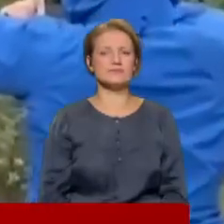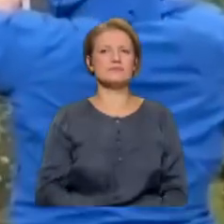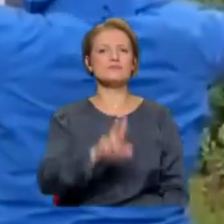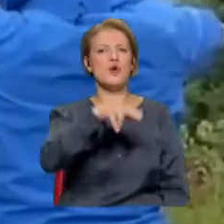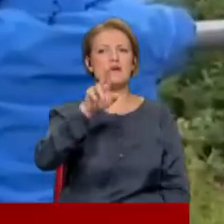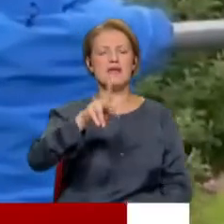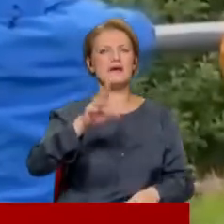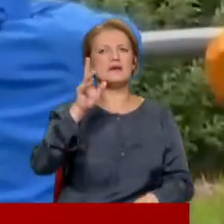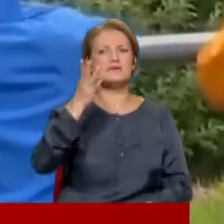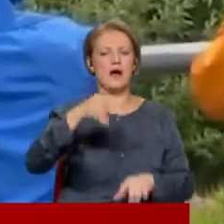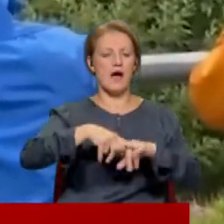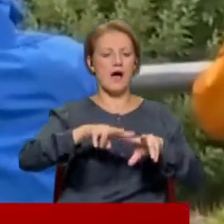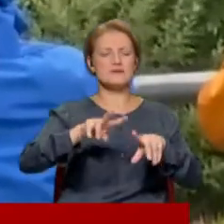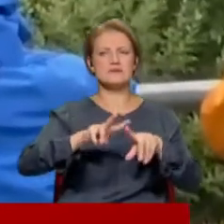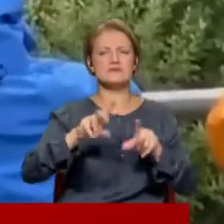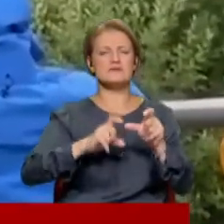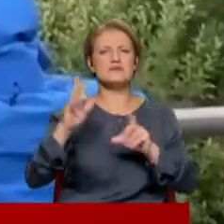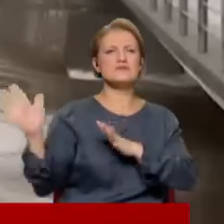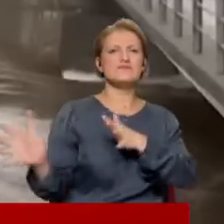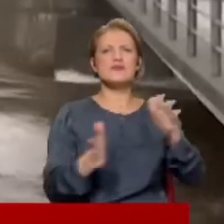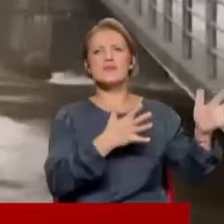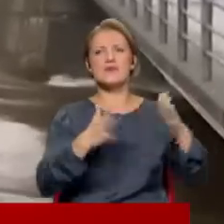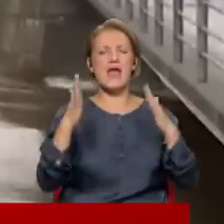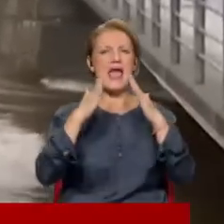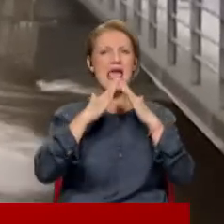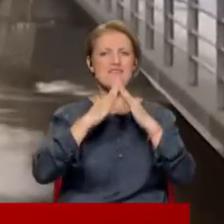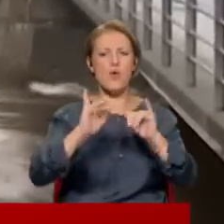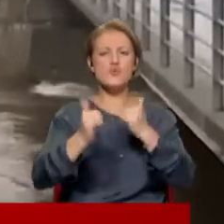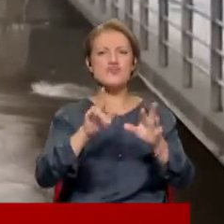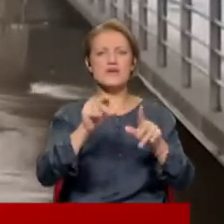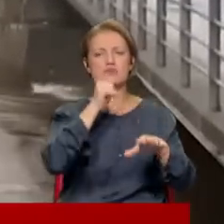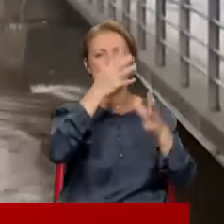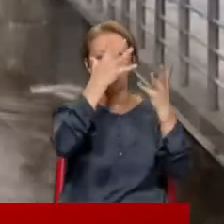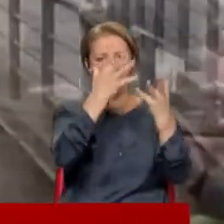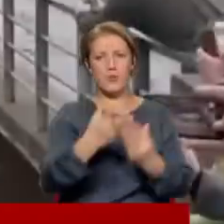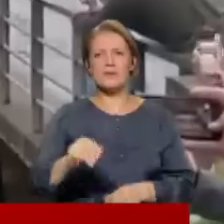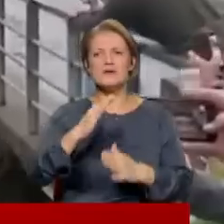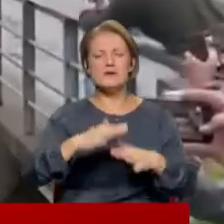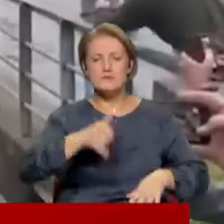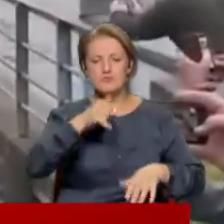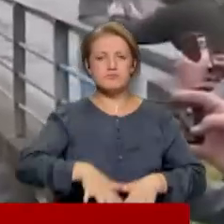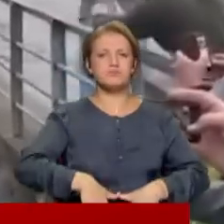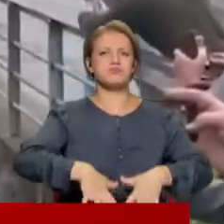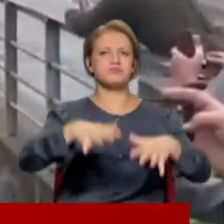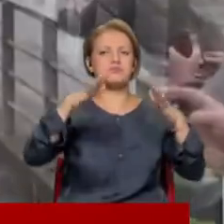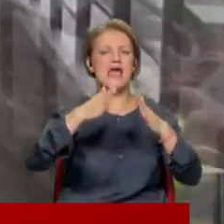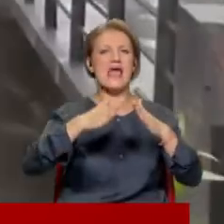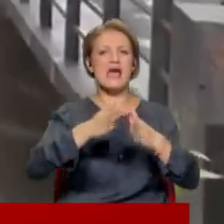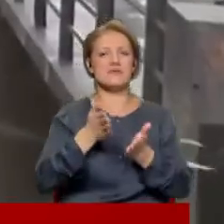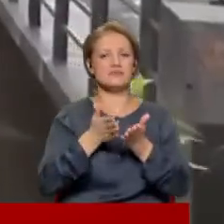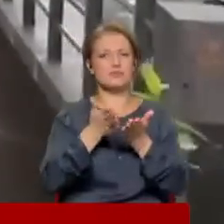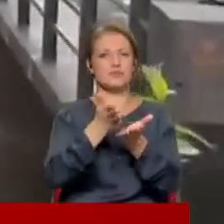Norveç'te kabusun adı Hans oldu. Şiddetli fırtına Norveç'teki evleri oyuncak gibi suya gömdü. Taşan nehirlerde evler yüzmeye